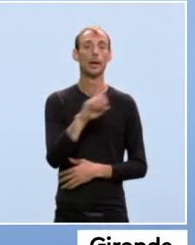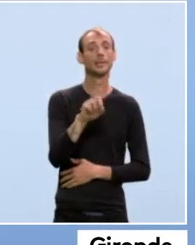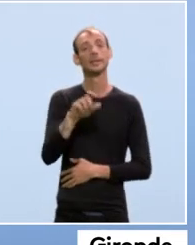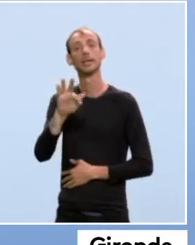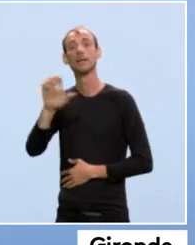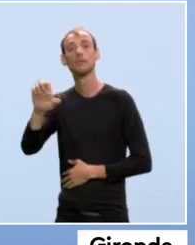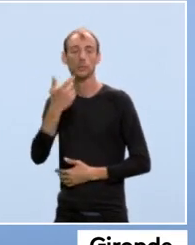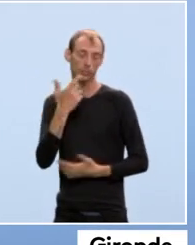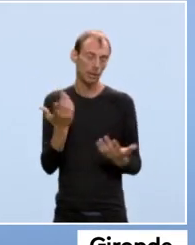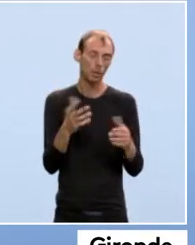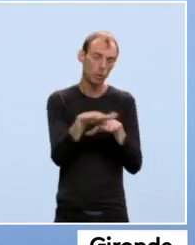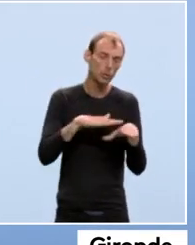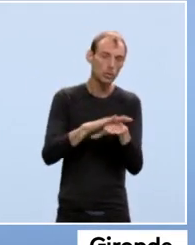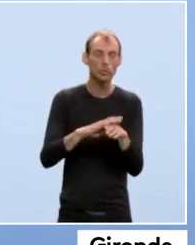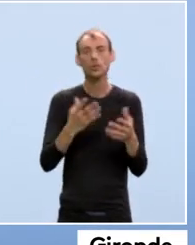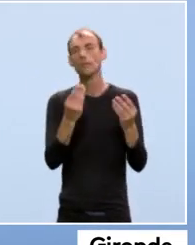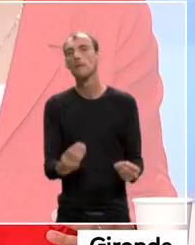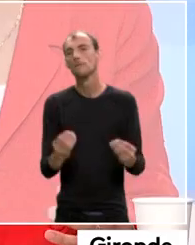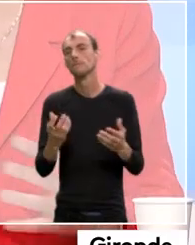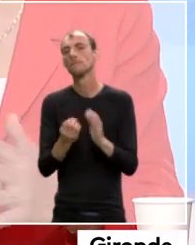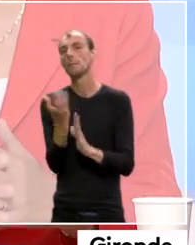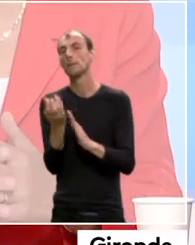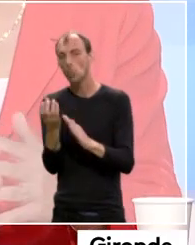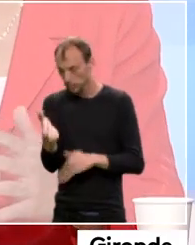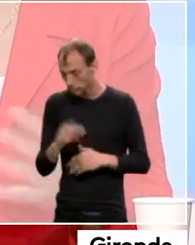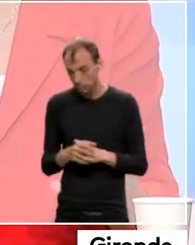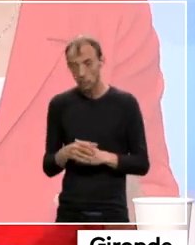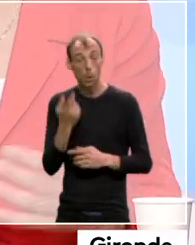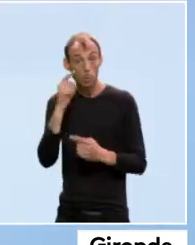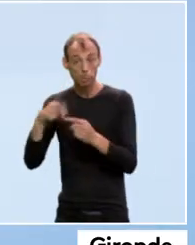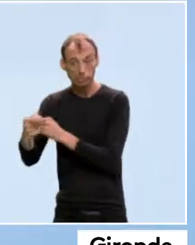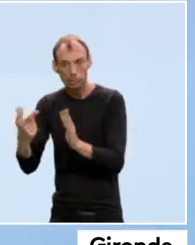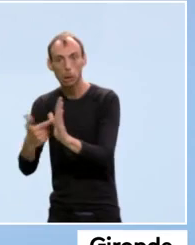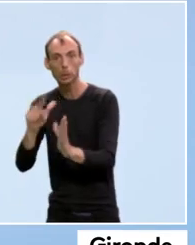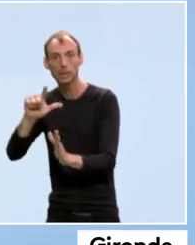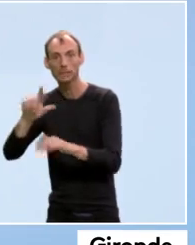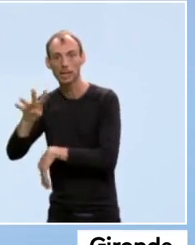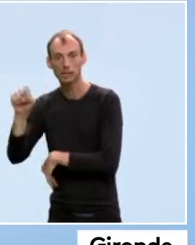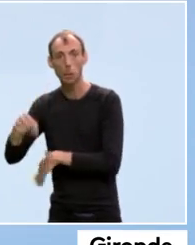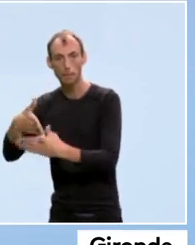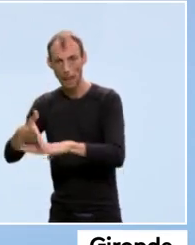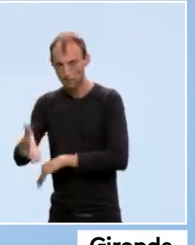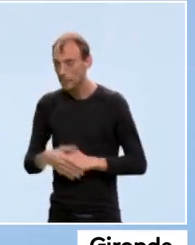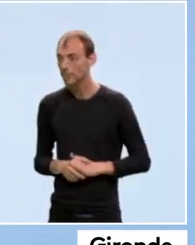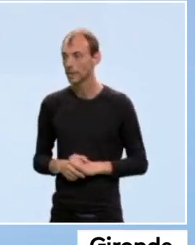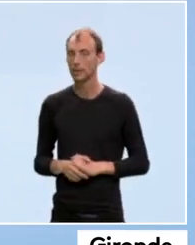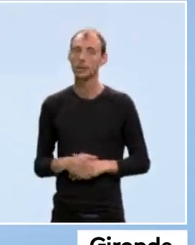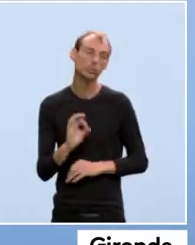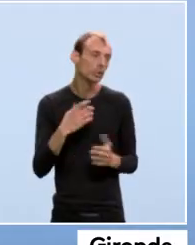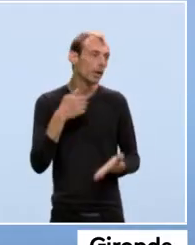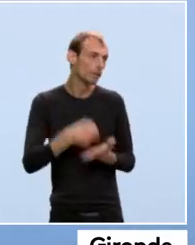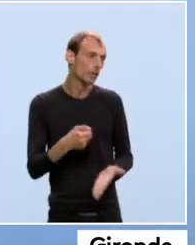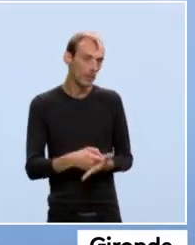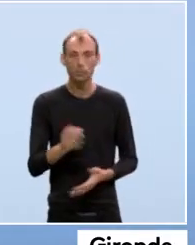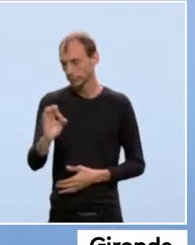au sein des métropoles à partir de 2024 et effectivement moi je souhaite je vois la fin 2024